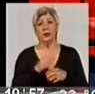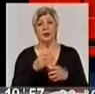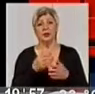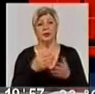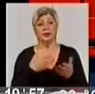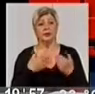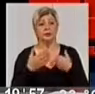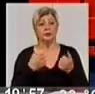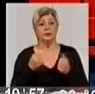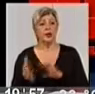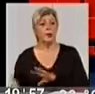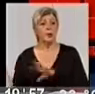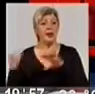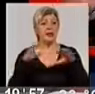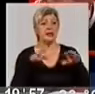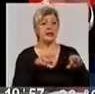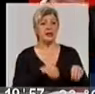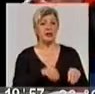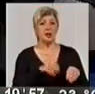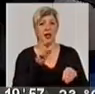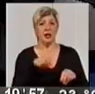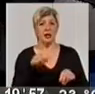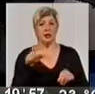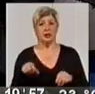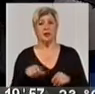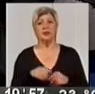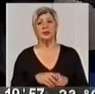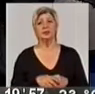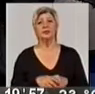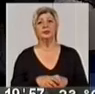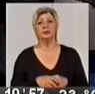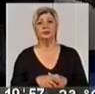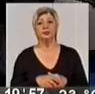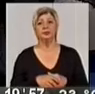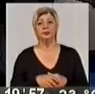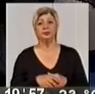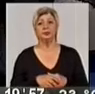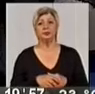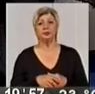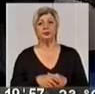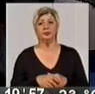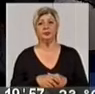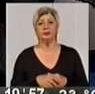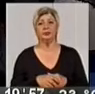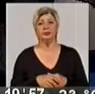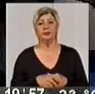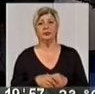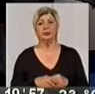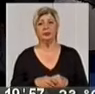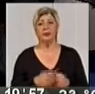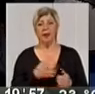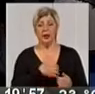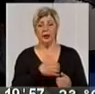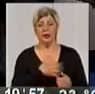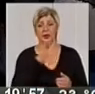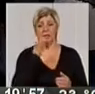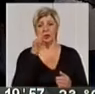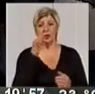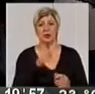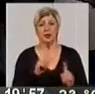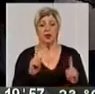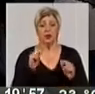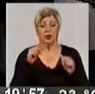я навіть, ну, давайте я це загальне питання сформулюю, а потім у нас ще буде підпитання. Так, я хотіла сказати, що в